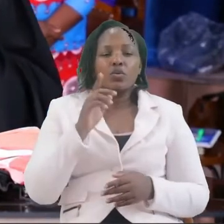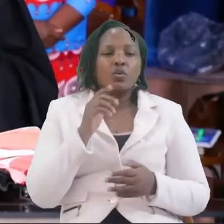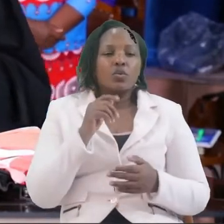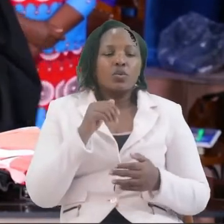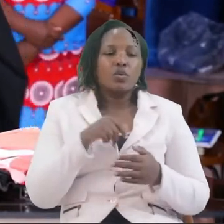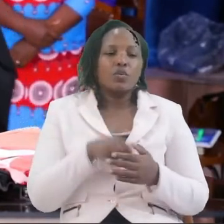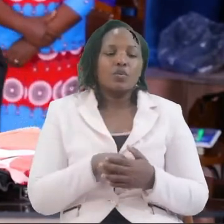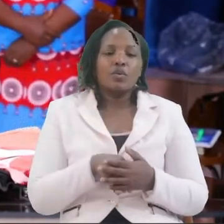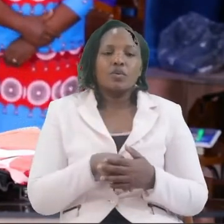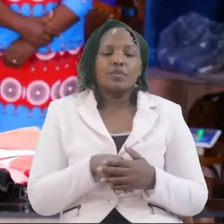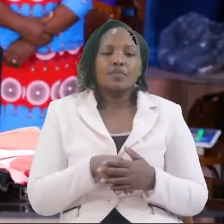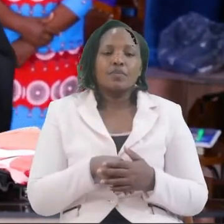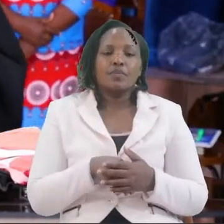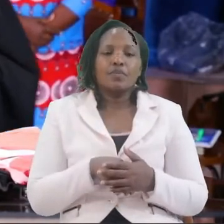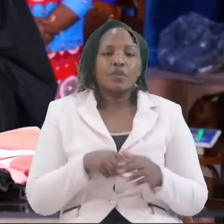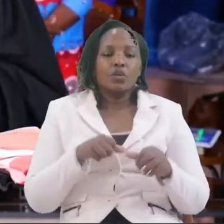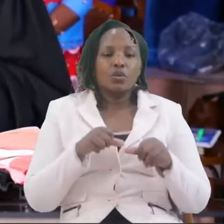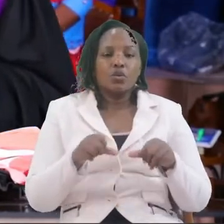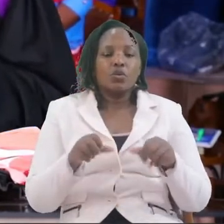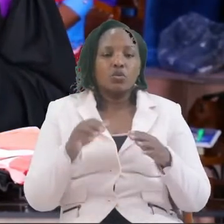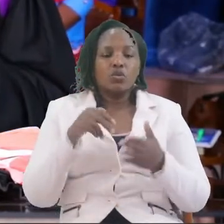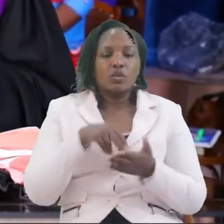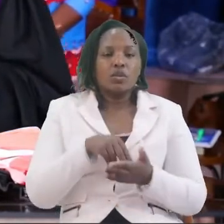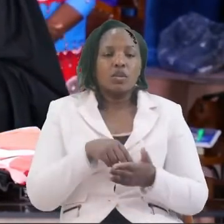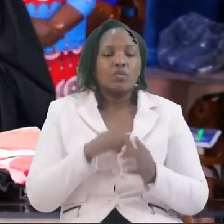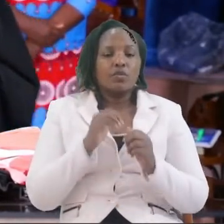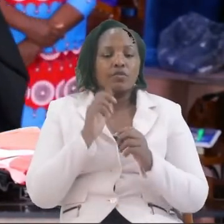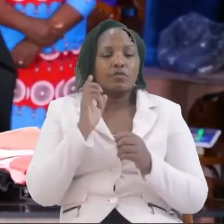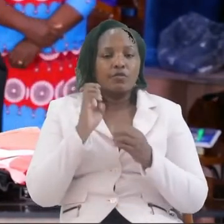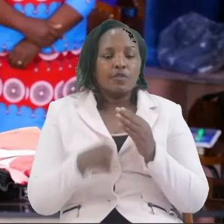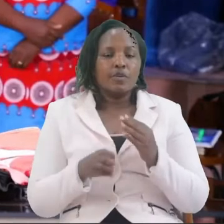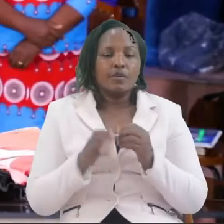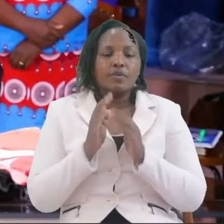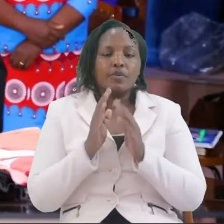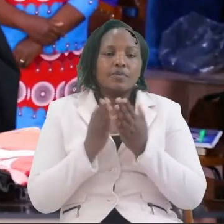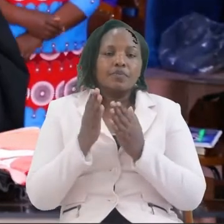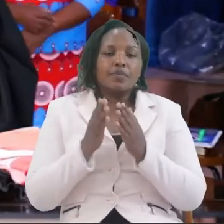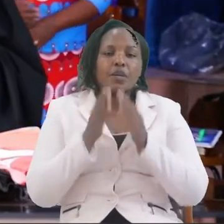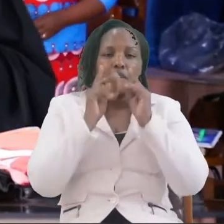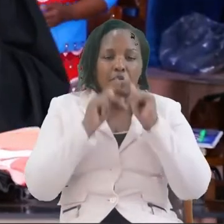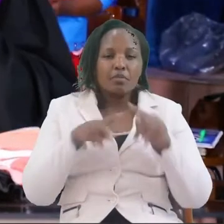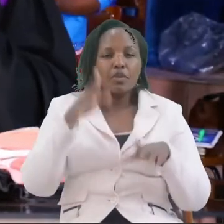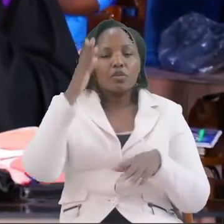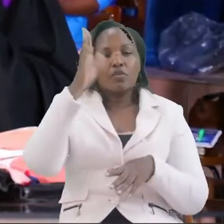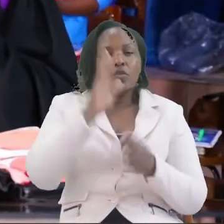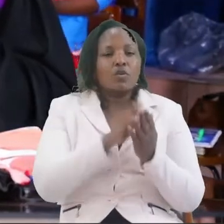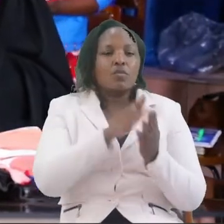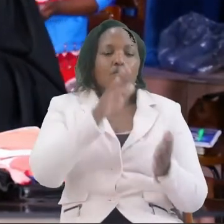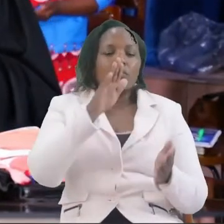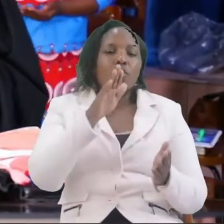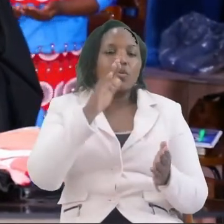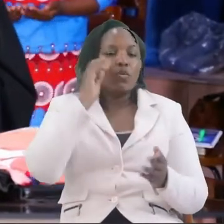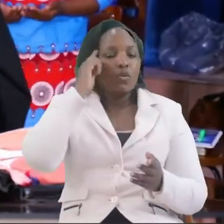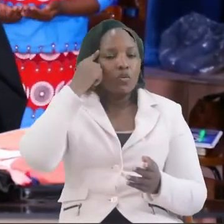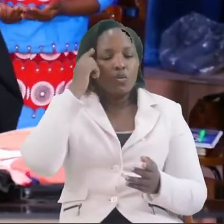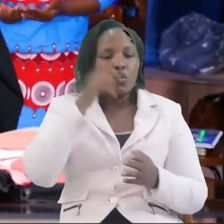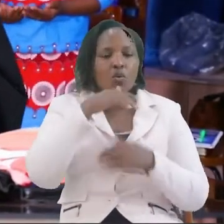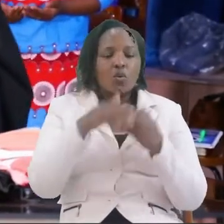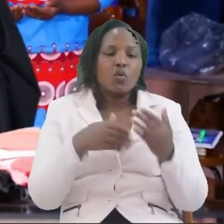Basi tutaendelea kusimama tumalizie ibada yetu. Amani ya Mungu ipitayo akili